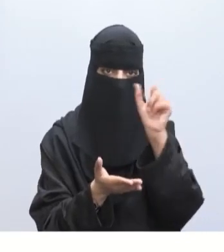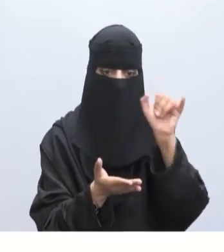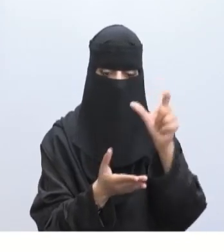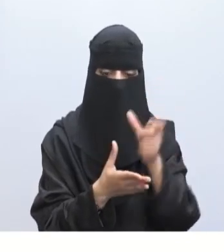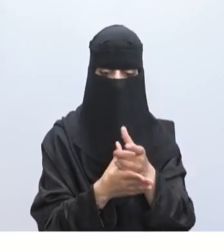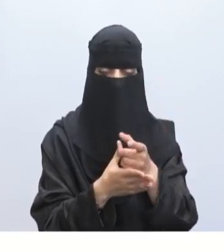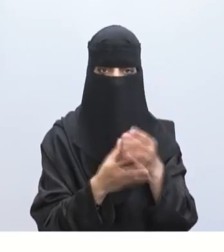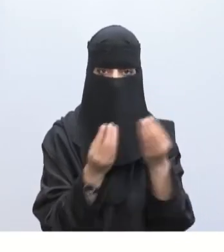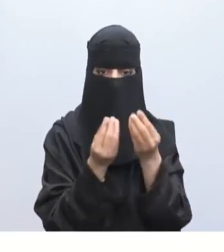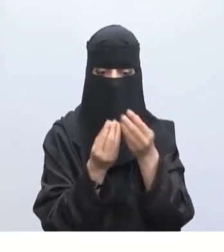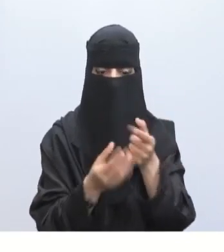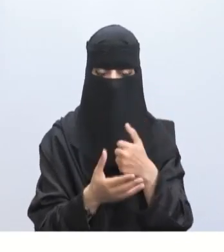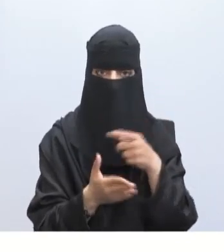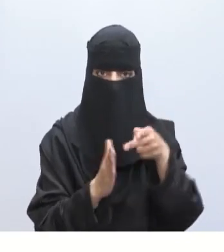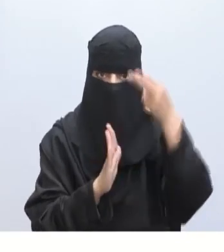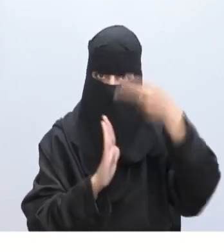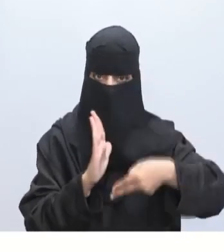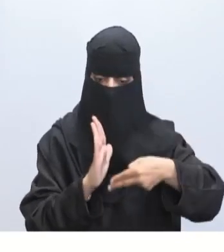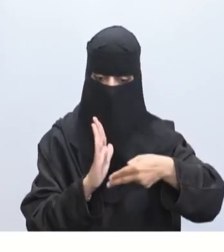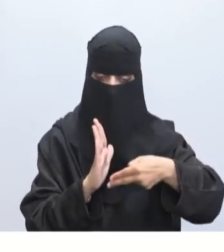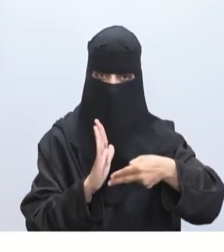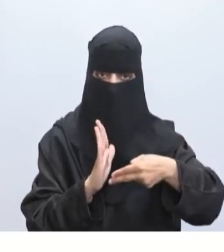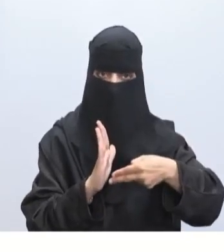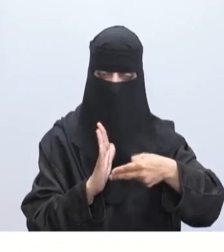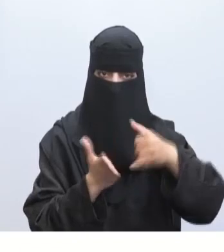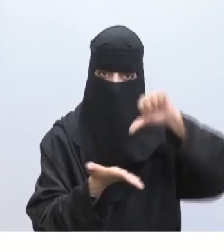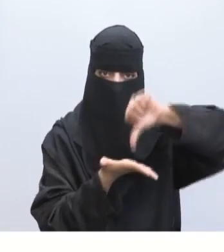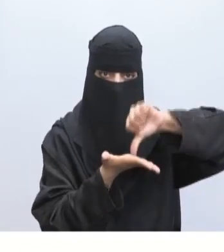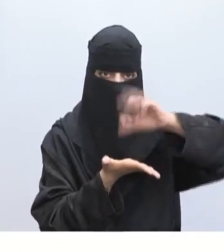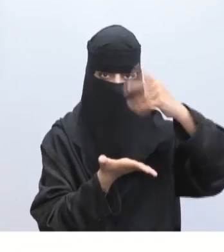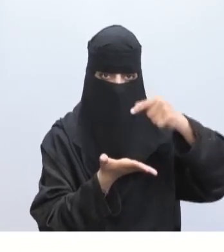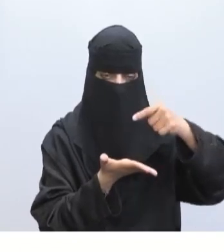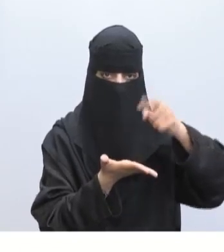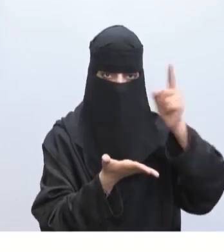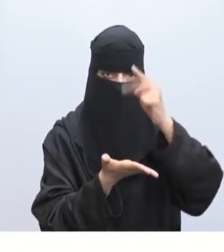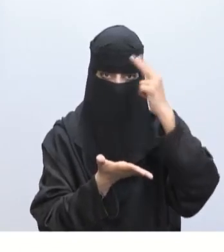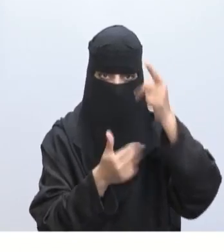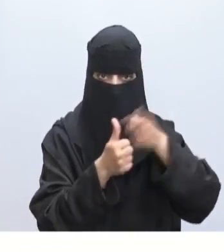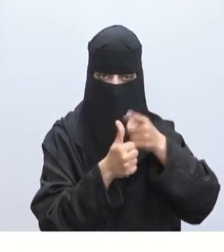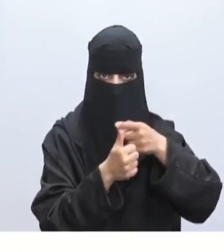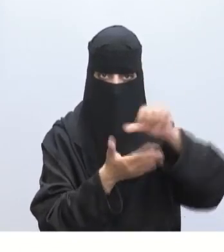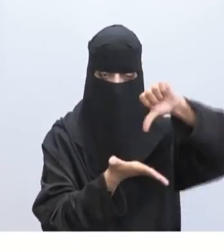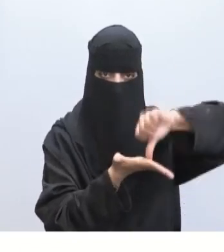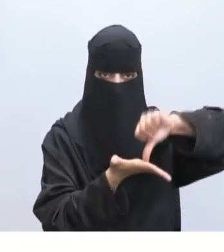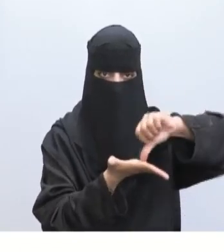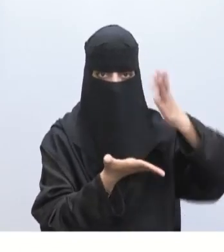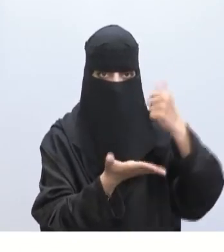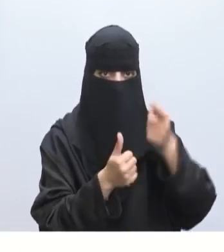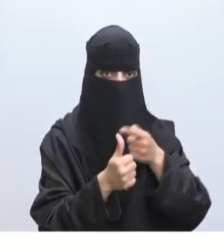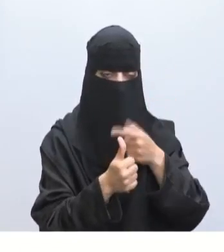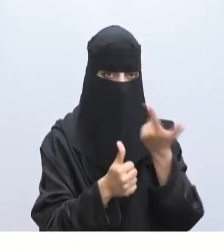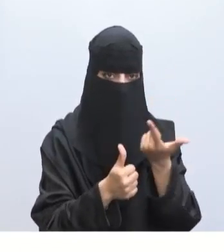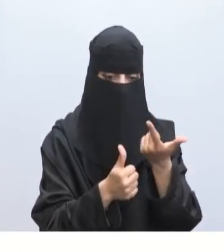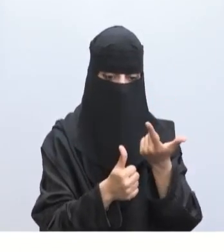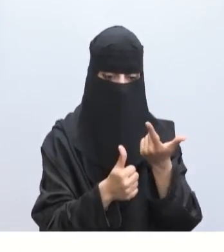كما تذكرون ابنائي وبنات الطلاب الدوله السعوديه الاولى عاصمتها ماذا ما هي عاصمه الدوله السعوديه